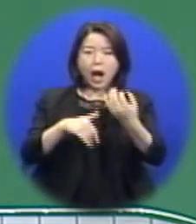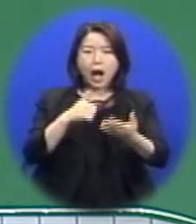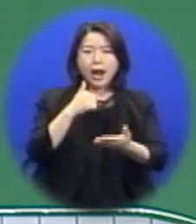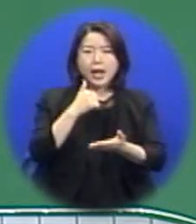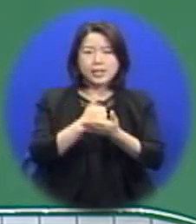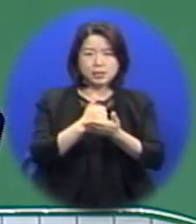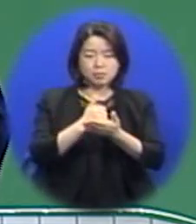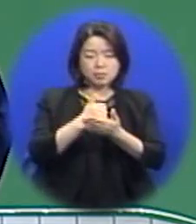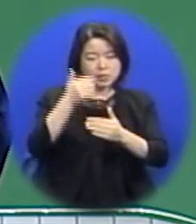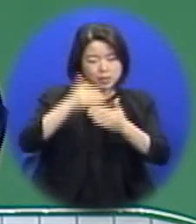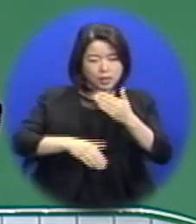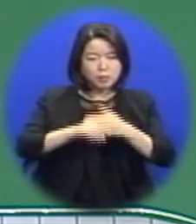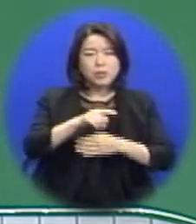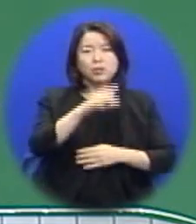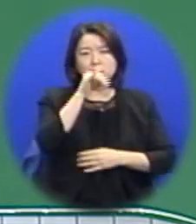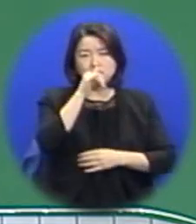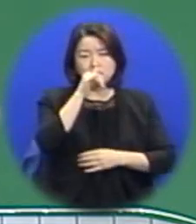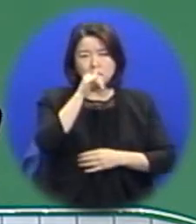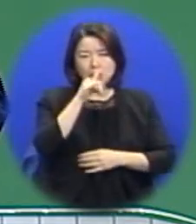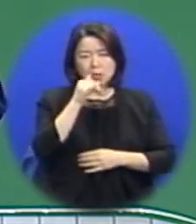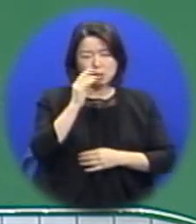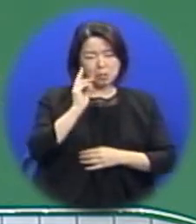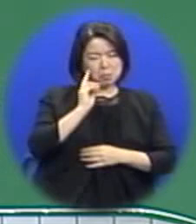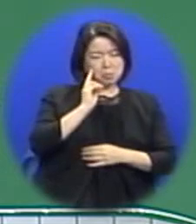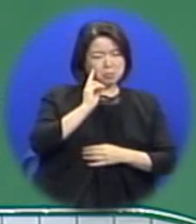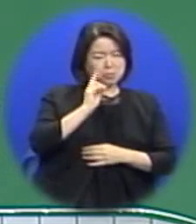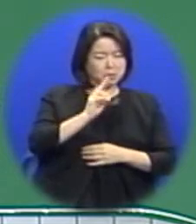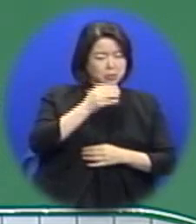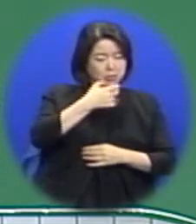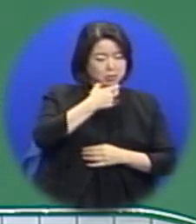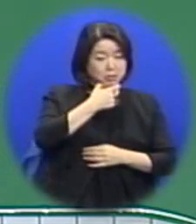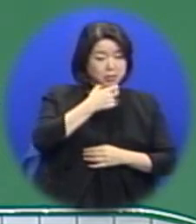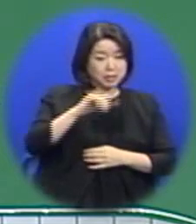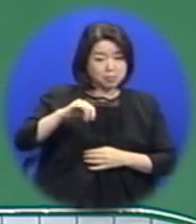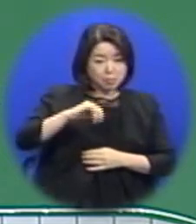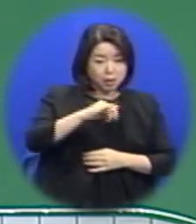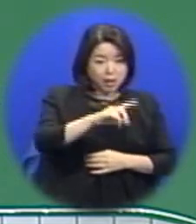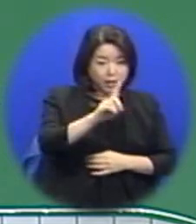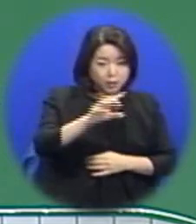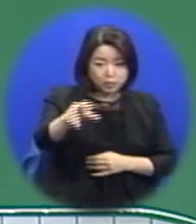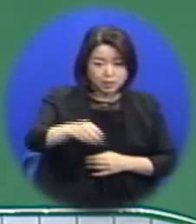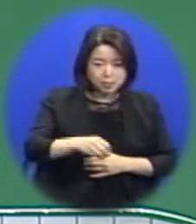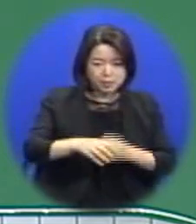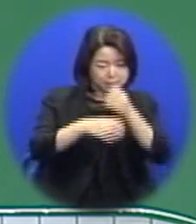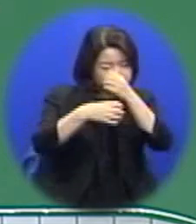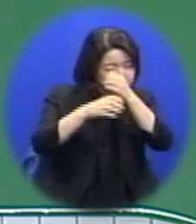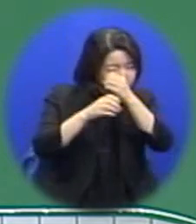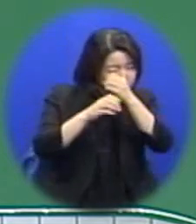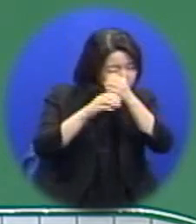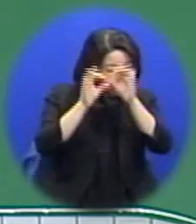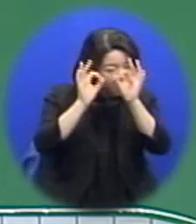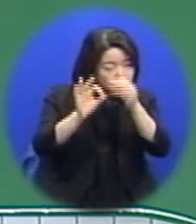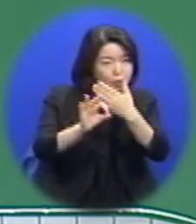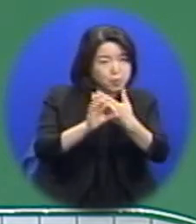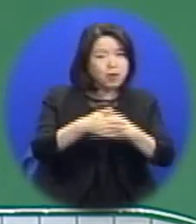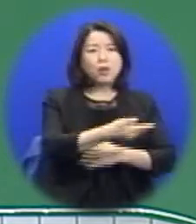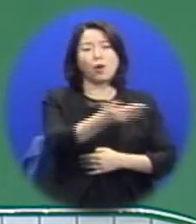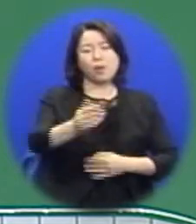여러분이 끔찍하게 생각하는 벌레 한 마리도 잡아서 현미경으로 들여다보면 아마 여러분들이 깜짝 놀라실